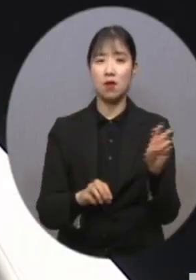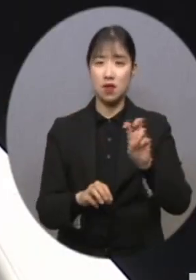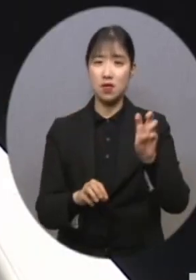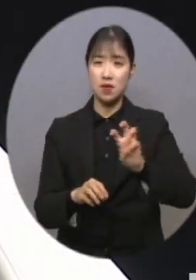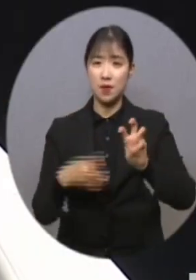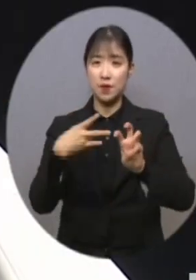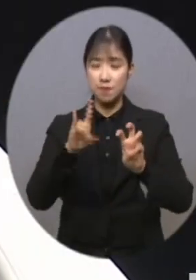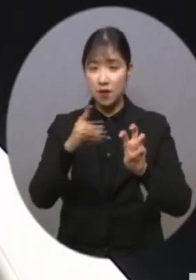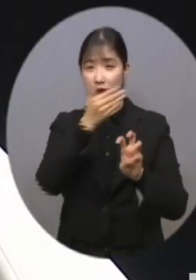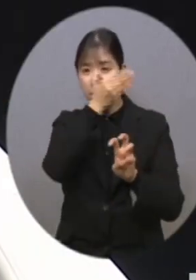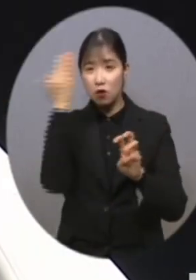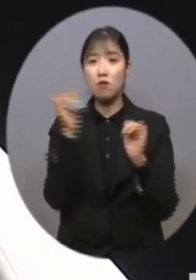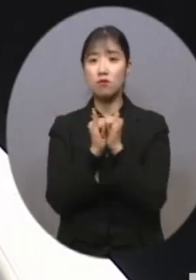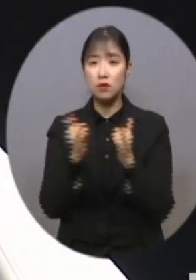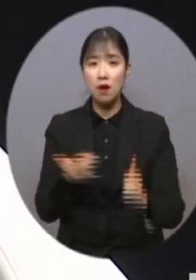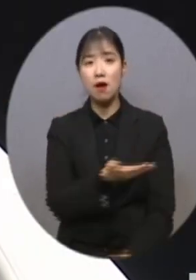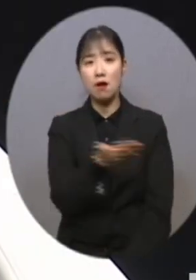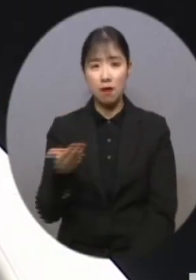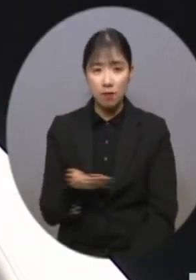층의 청년층들이